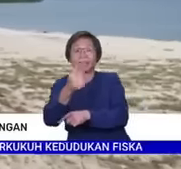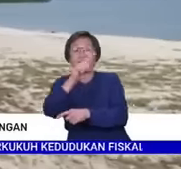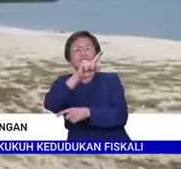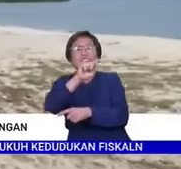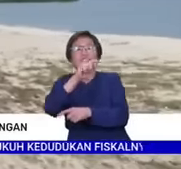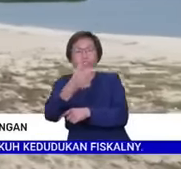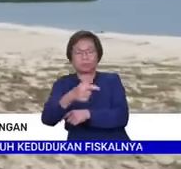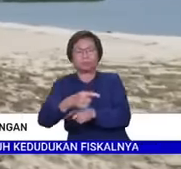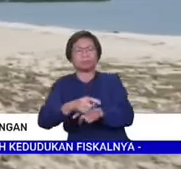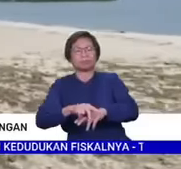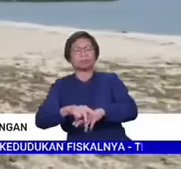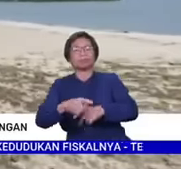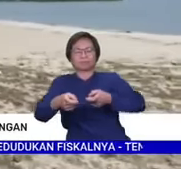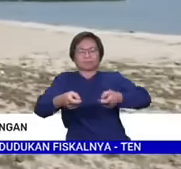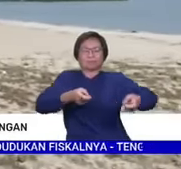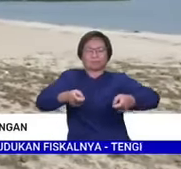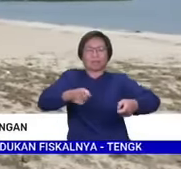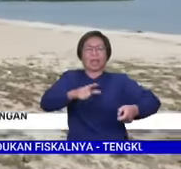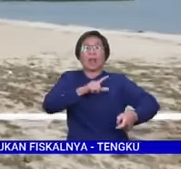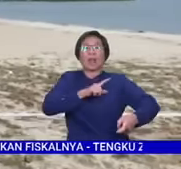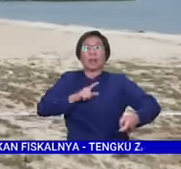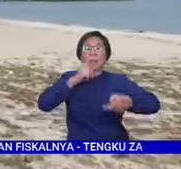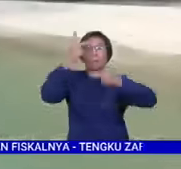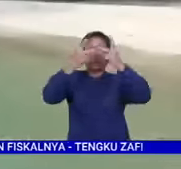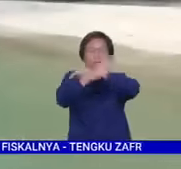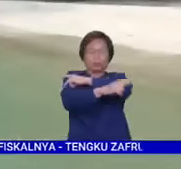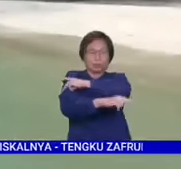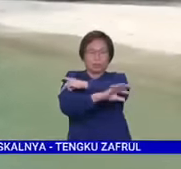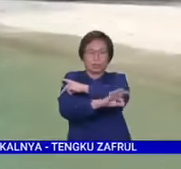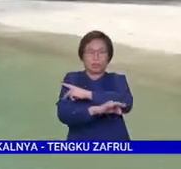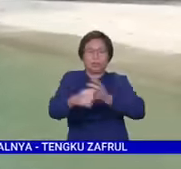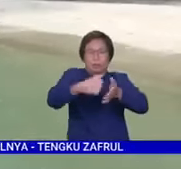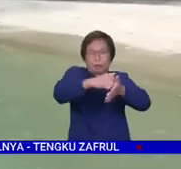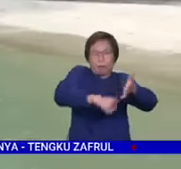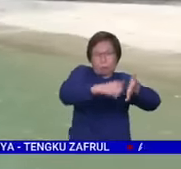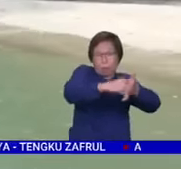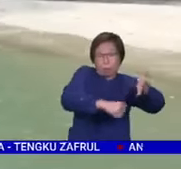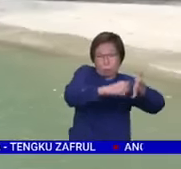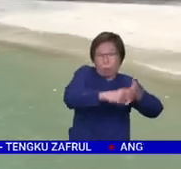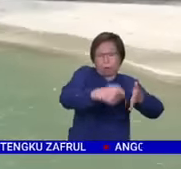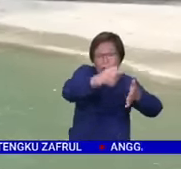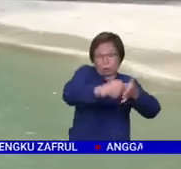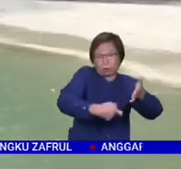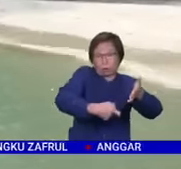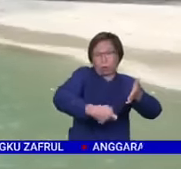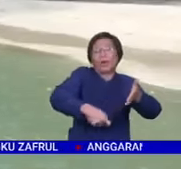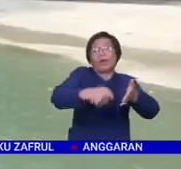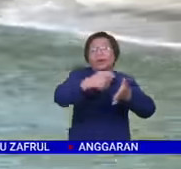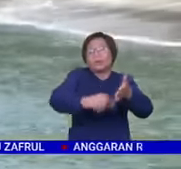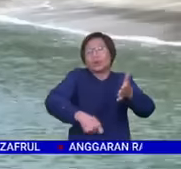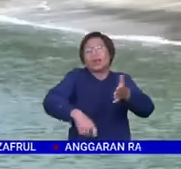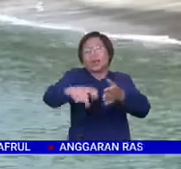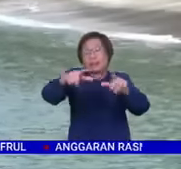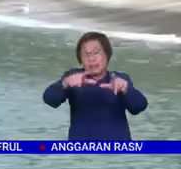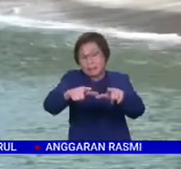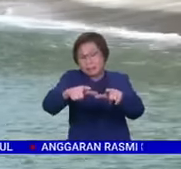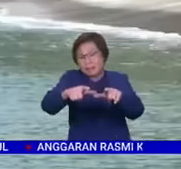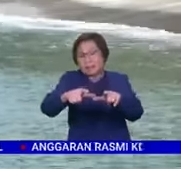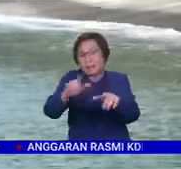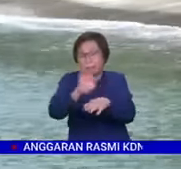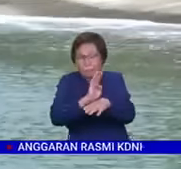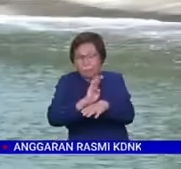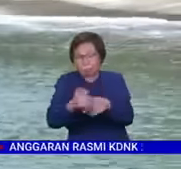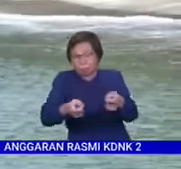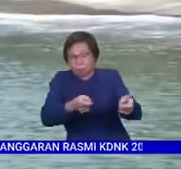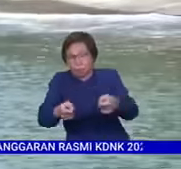akan diselaraskan lembaga plancongan Negeri mereka lo diskon Danau ibadah Cukai taksiran serta yurnalis in penjagaan akan